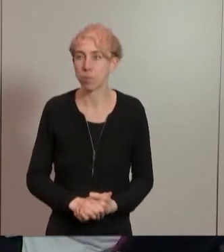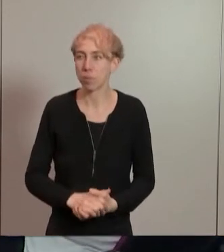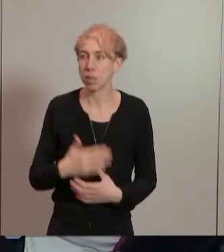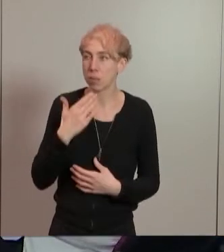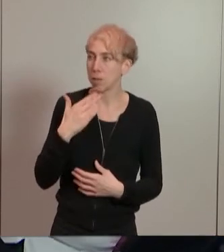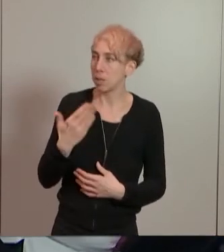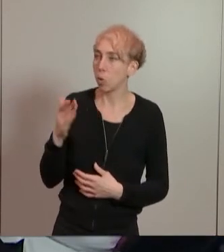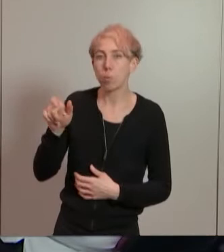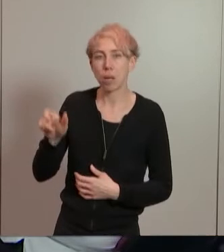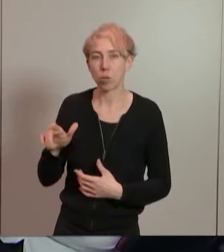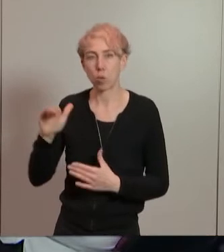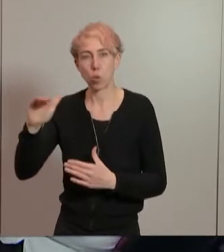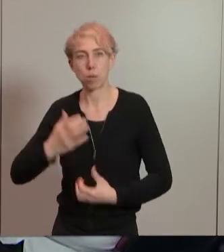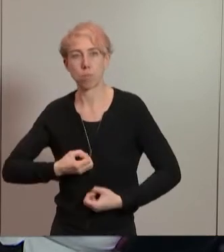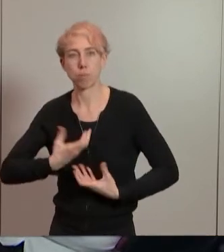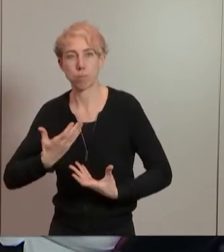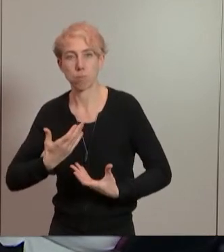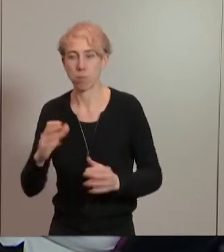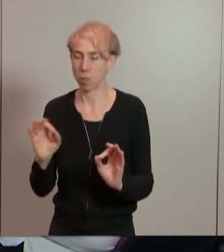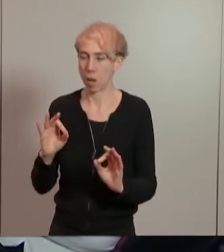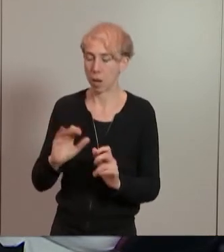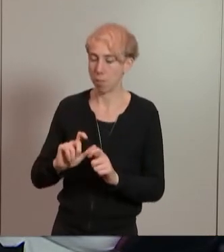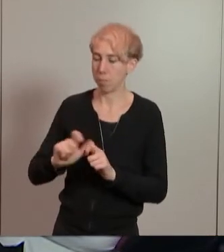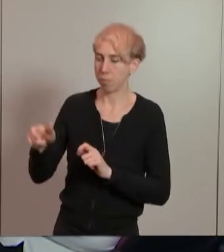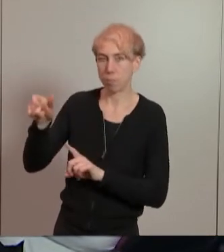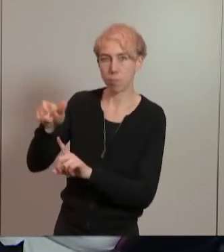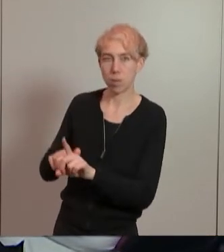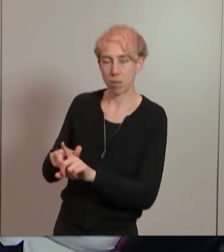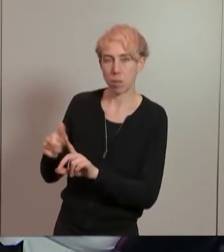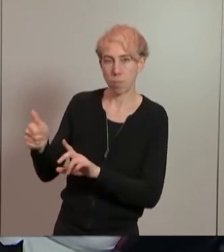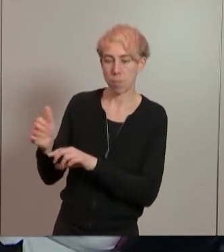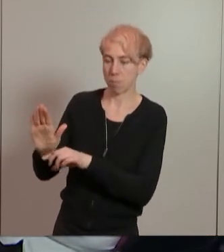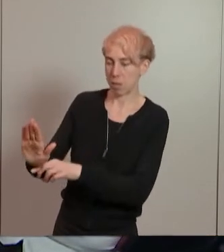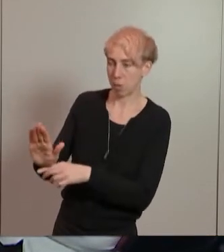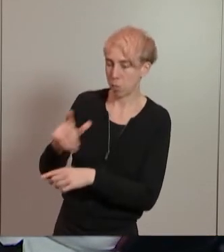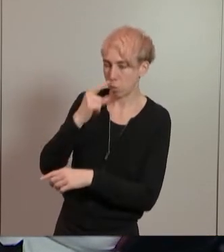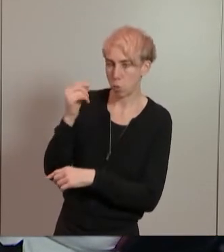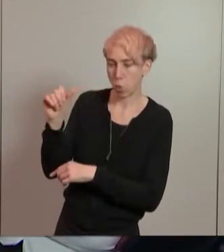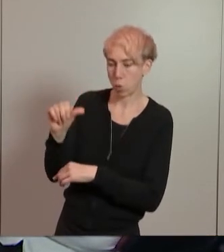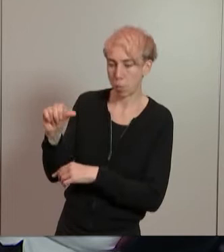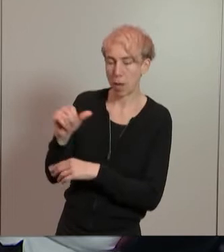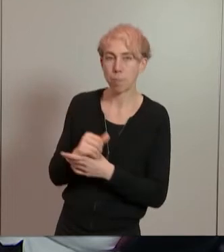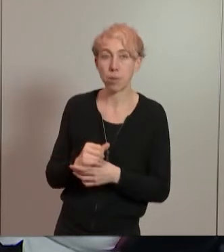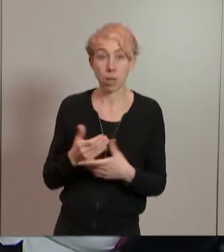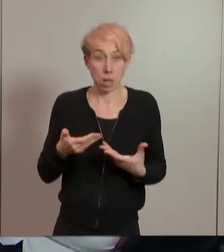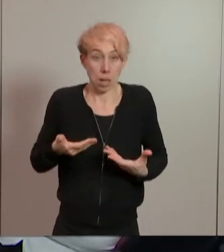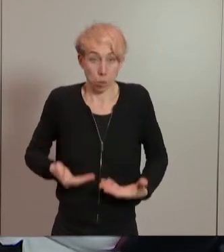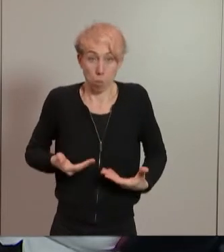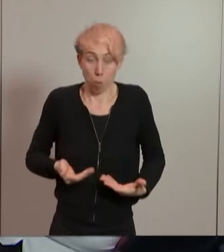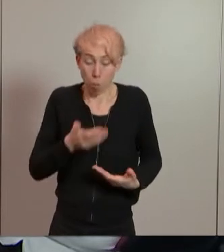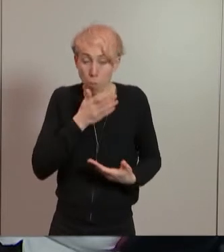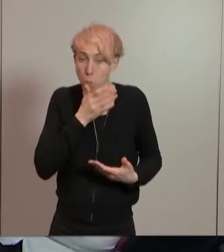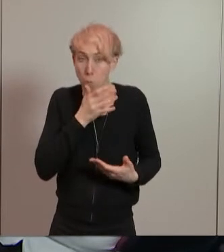intervention ? Non, je laisse la parole au rapporteur, Monsieur Audubert. Alors, pour le moment, je ne pourrais